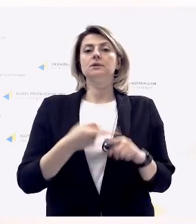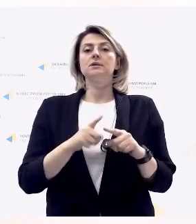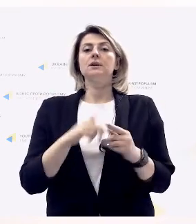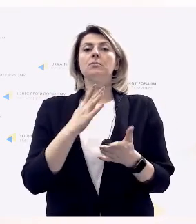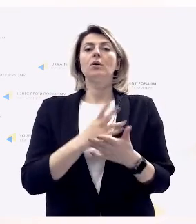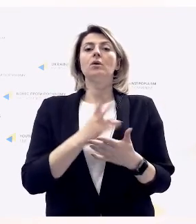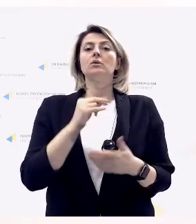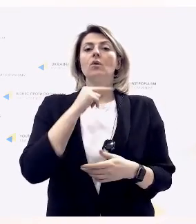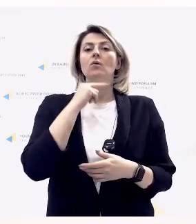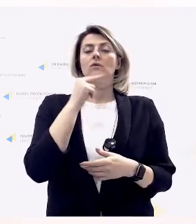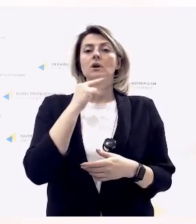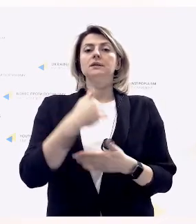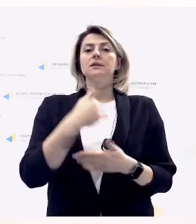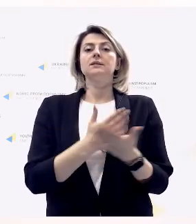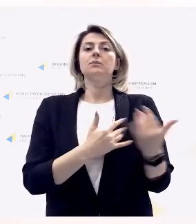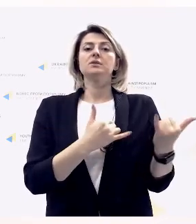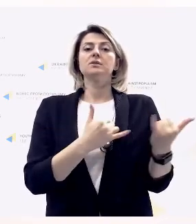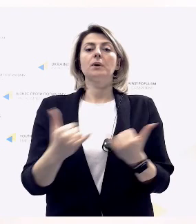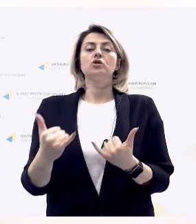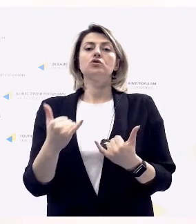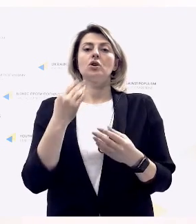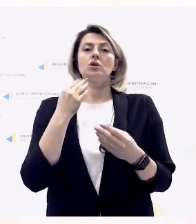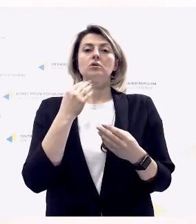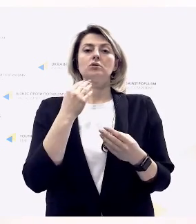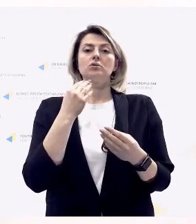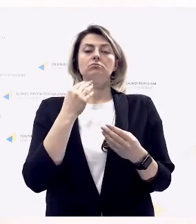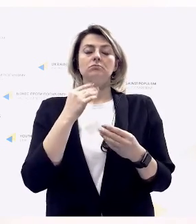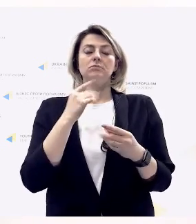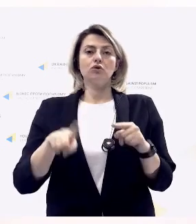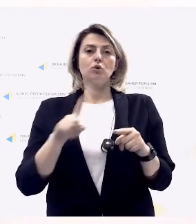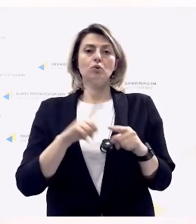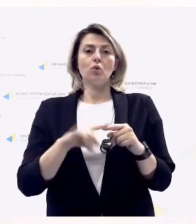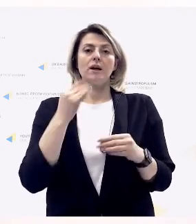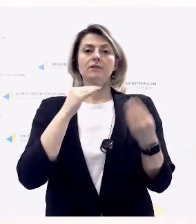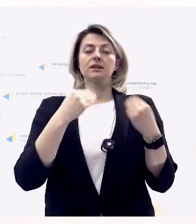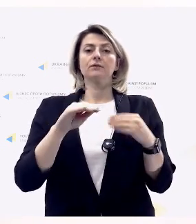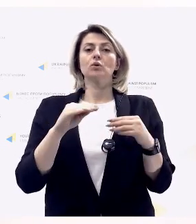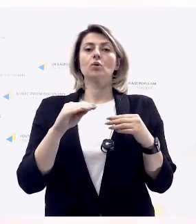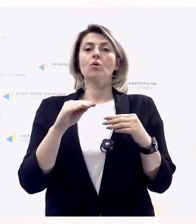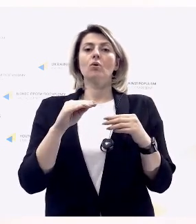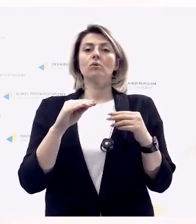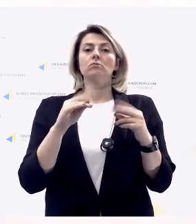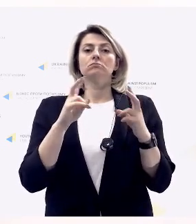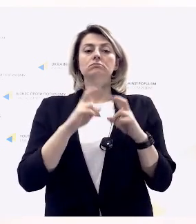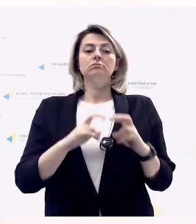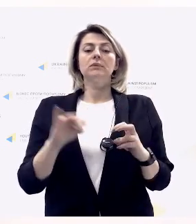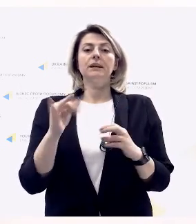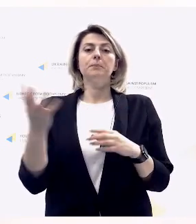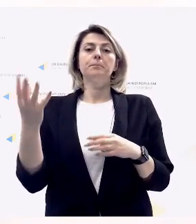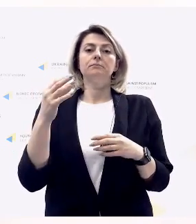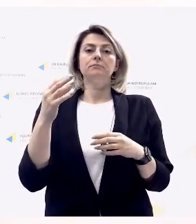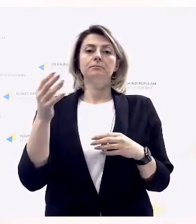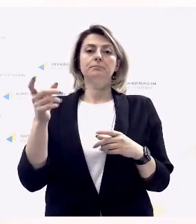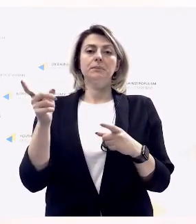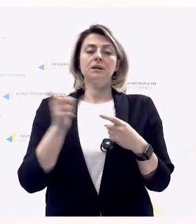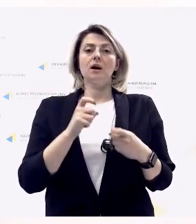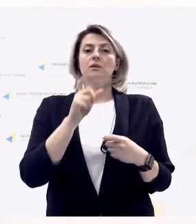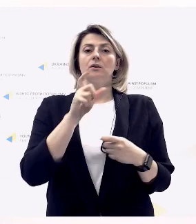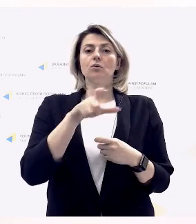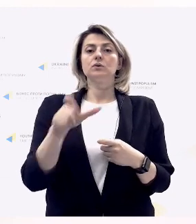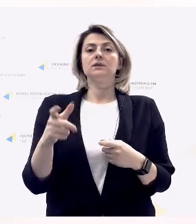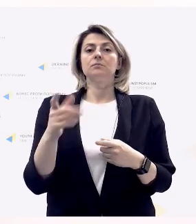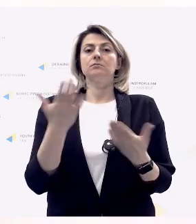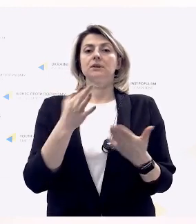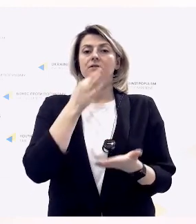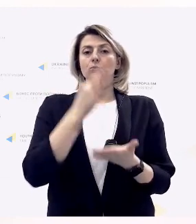і забезпечення швидкого ефективного розслідування, притягнення осіб, що відповідальні за такі дії,